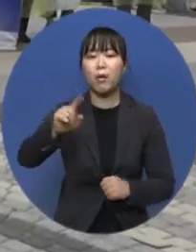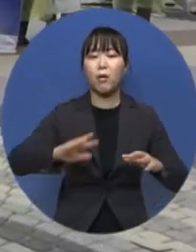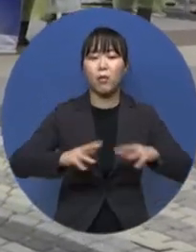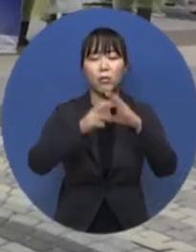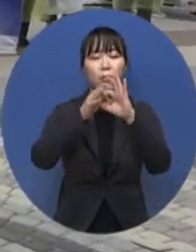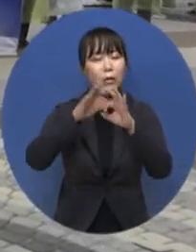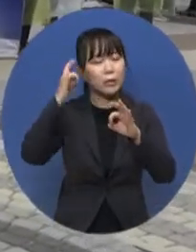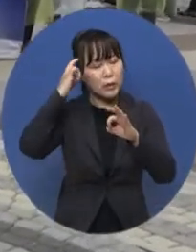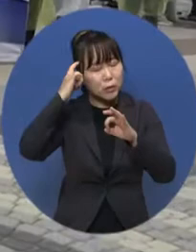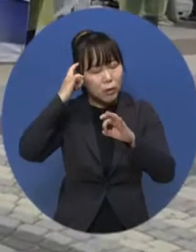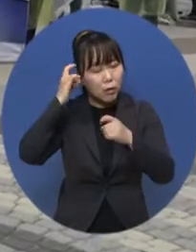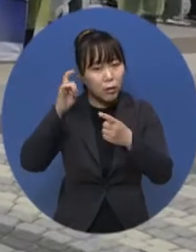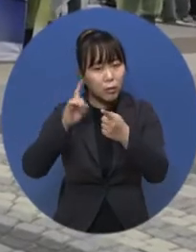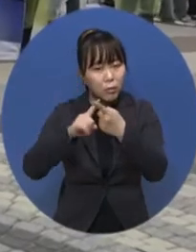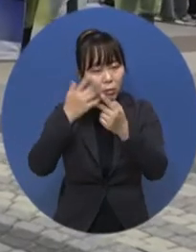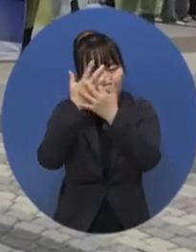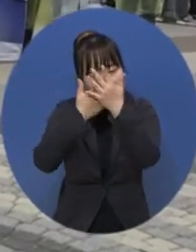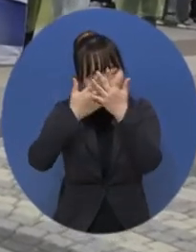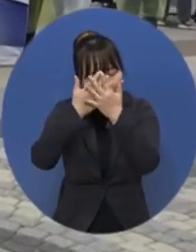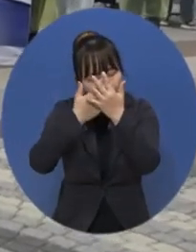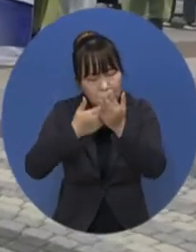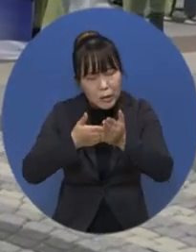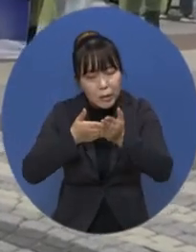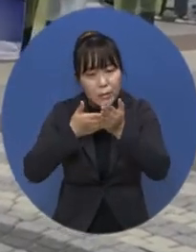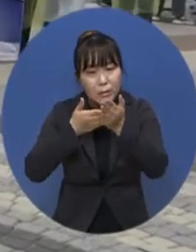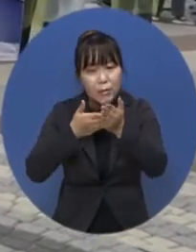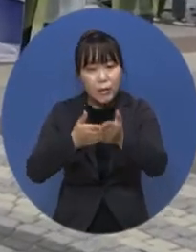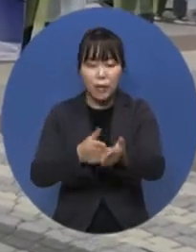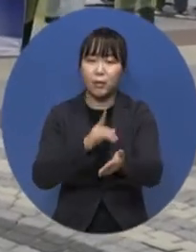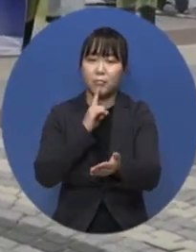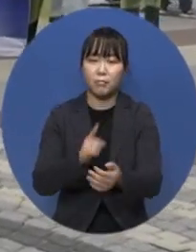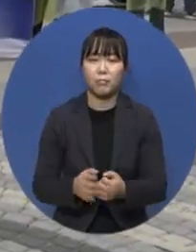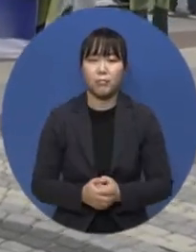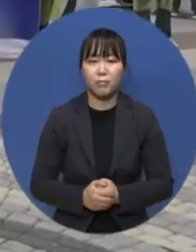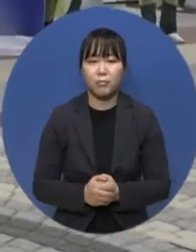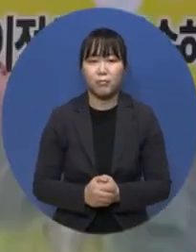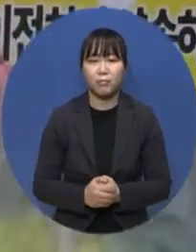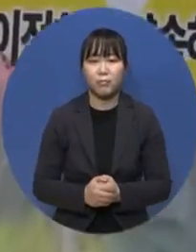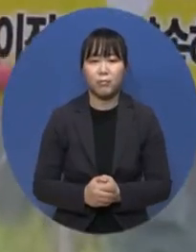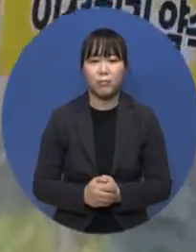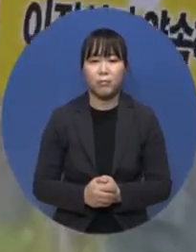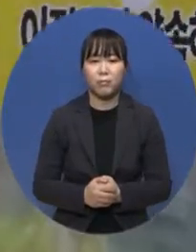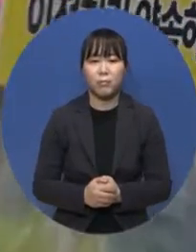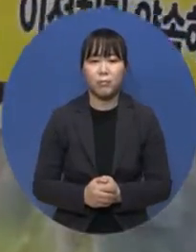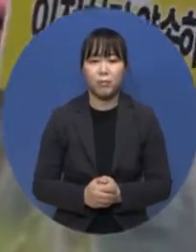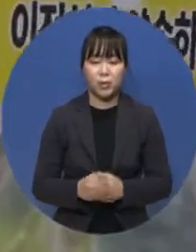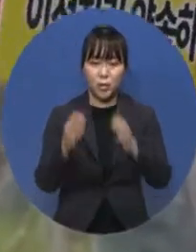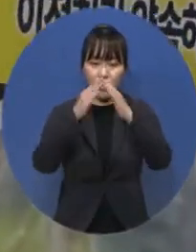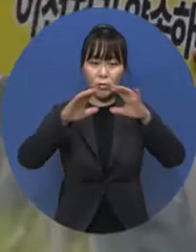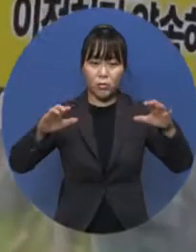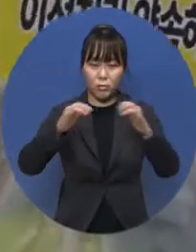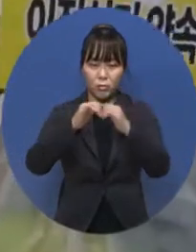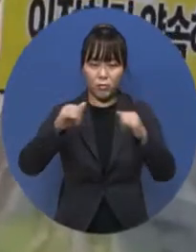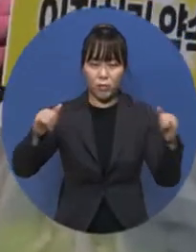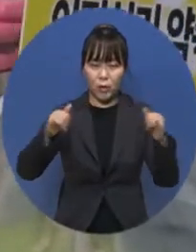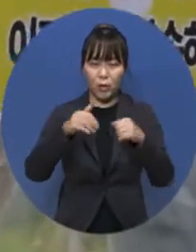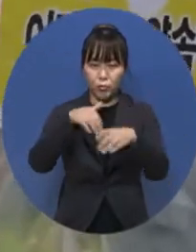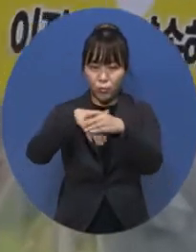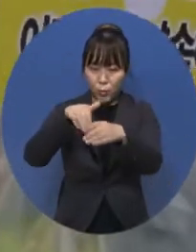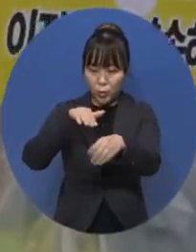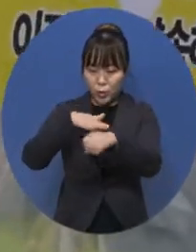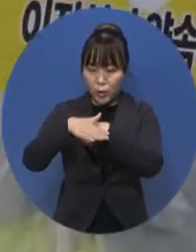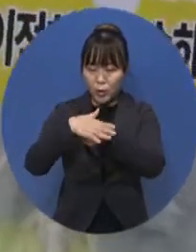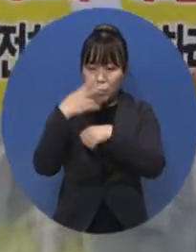수렴 절차를 불투명하게 진행했다고 강력히 비판하고 있습니다. 주민 투표형 여론조사를 실시한 결과